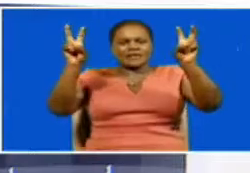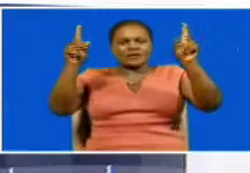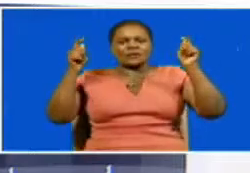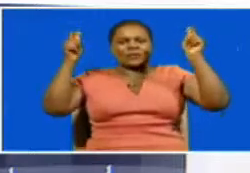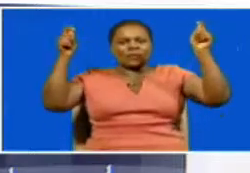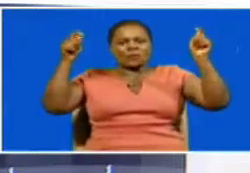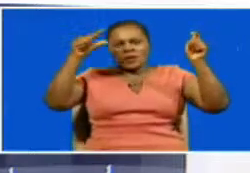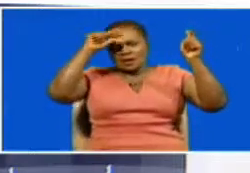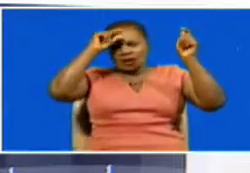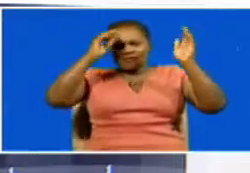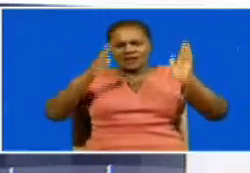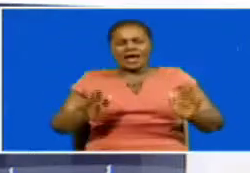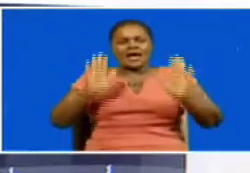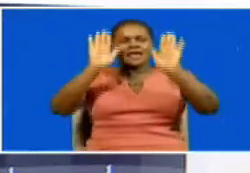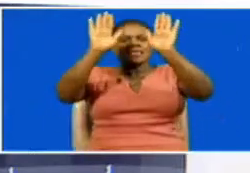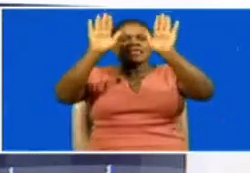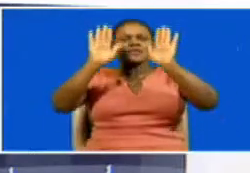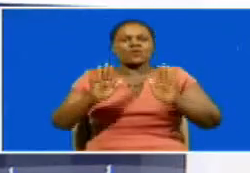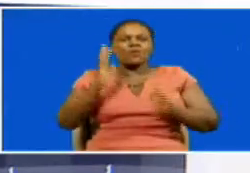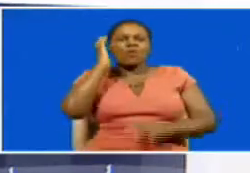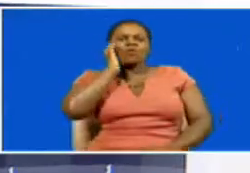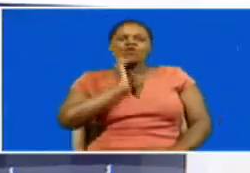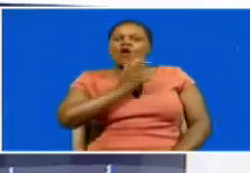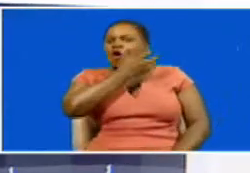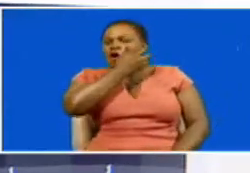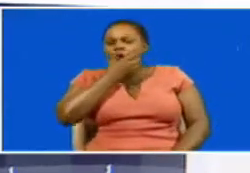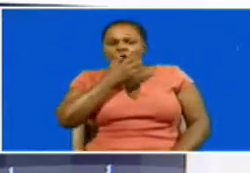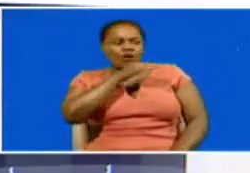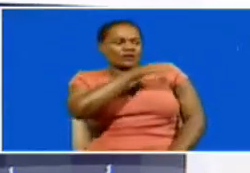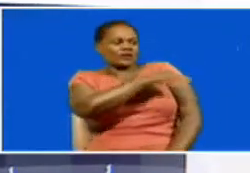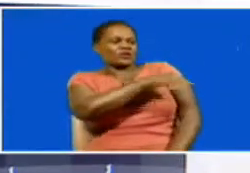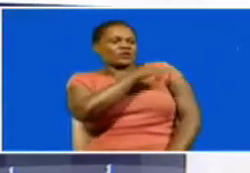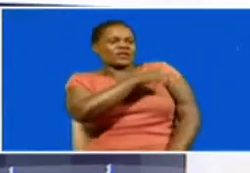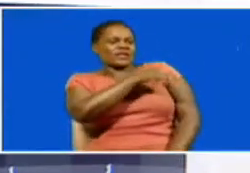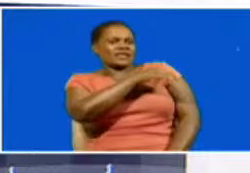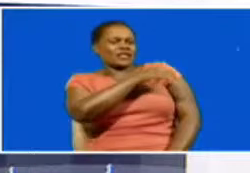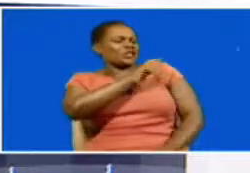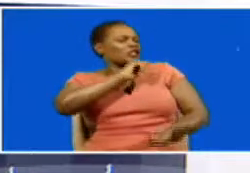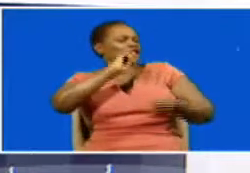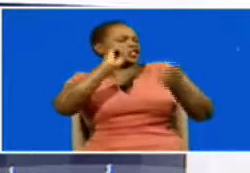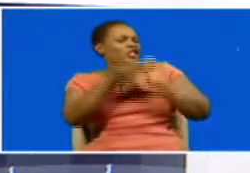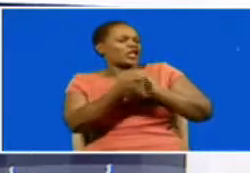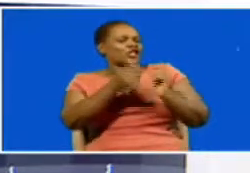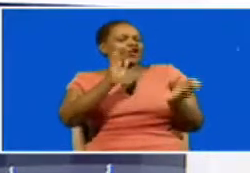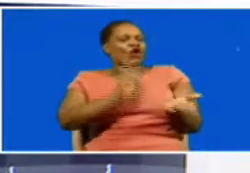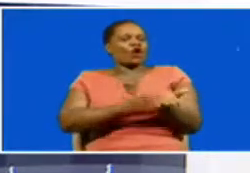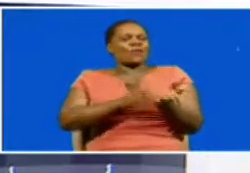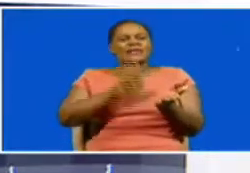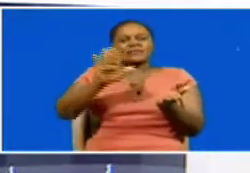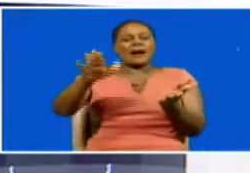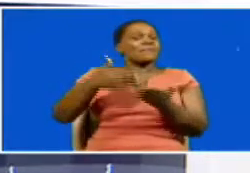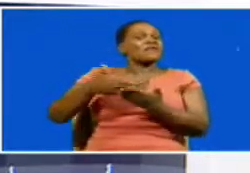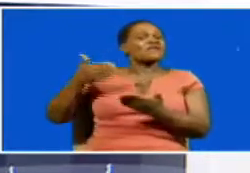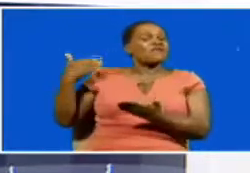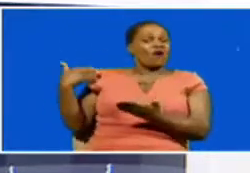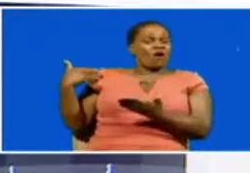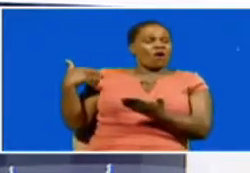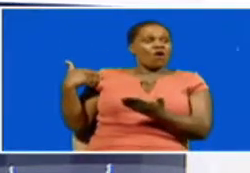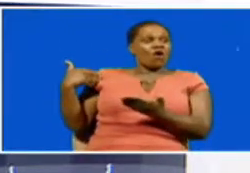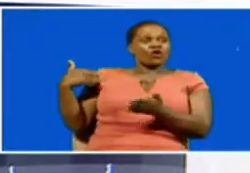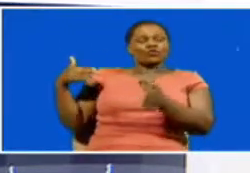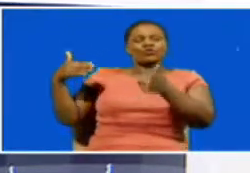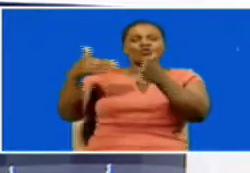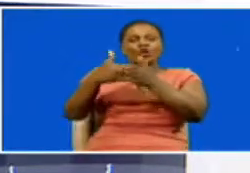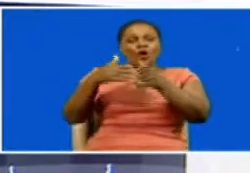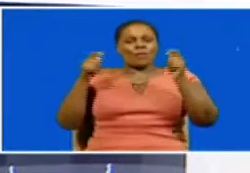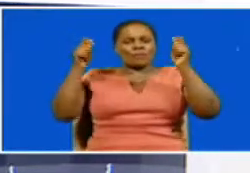Maandamano, gavana wa kaunti ya Kisumu Profesa Nyang'nyong'o jioni hii amelazimika kukanusha taarifa yake ya hapo awali ya kupiga